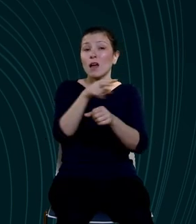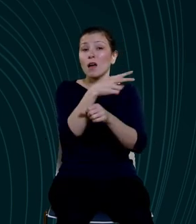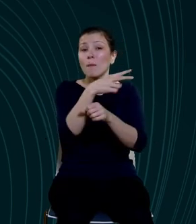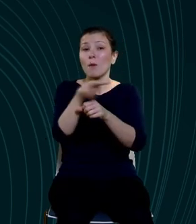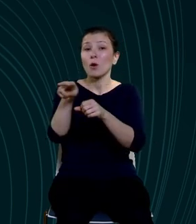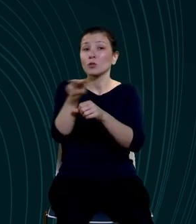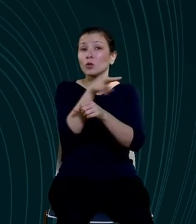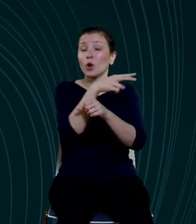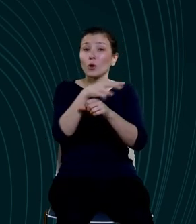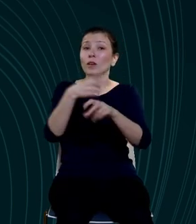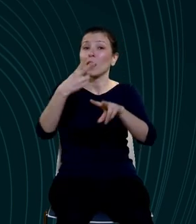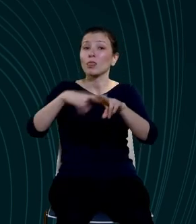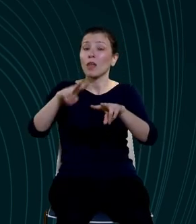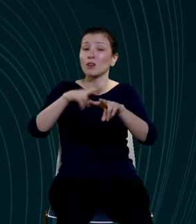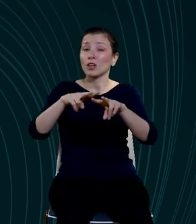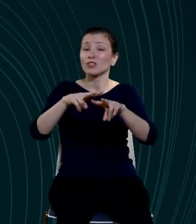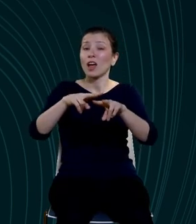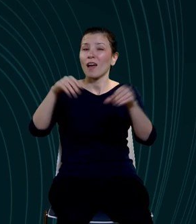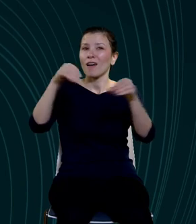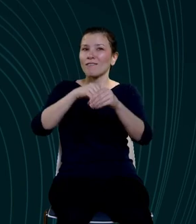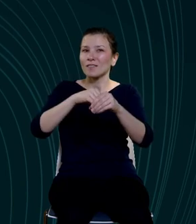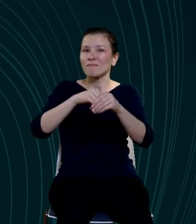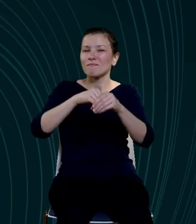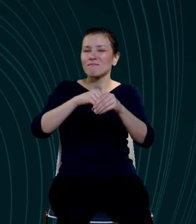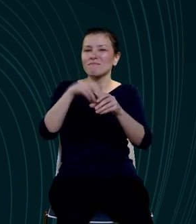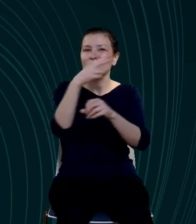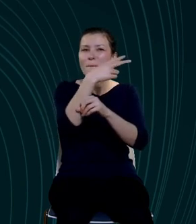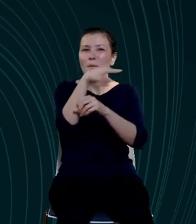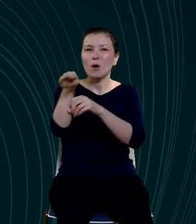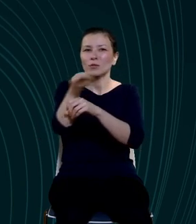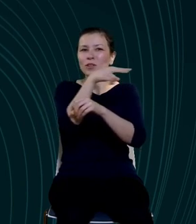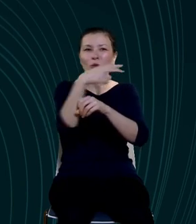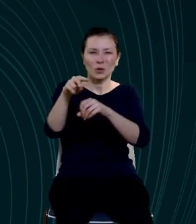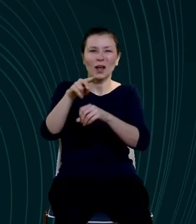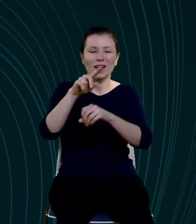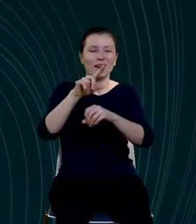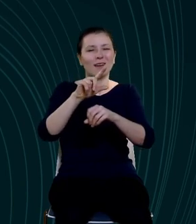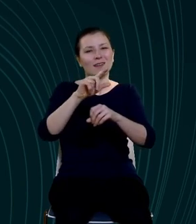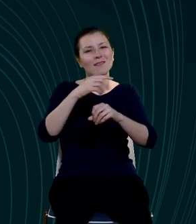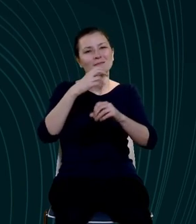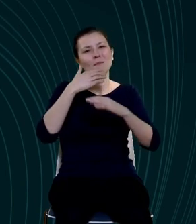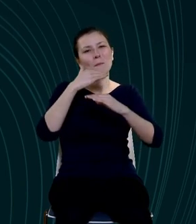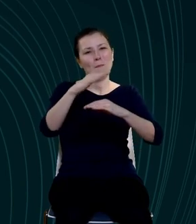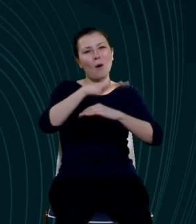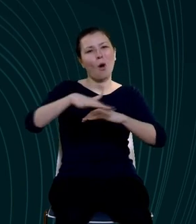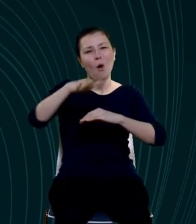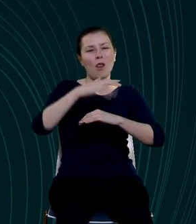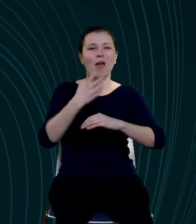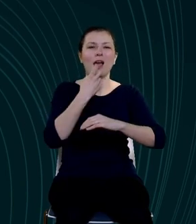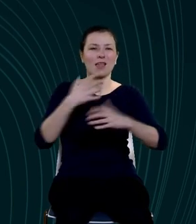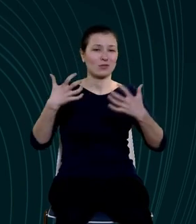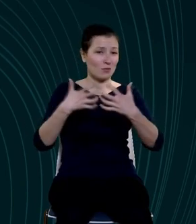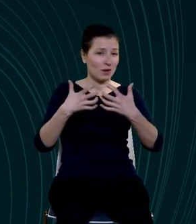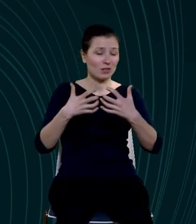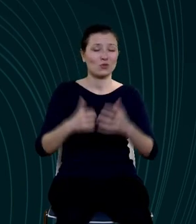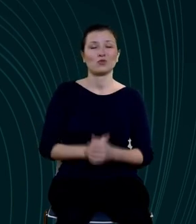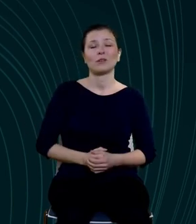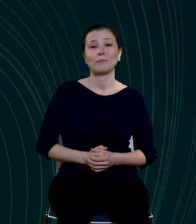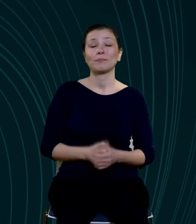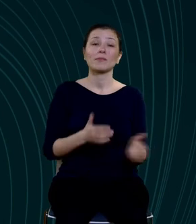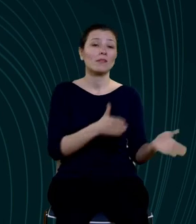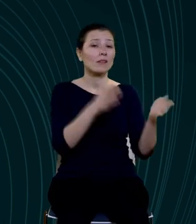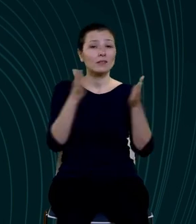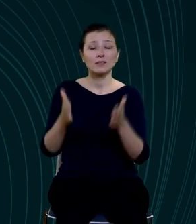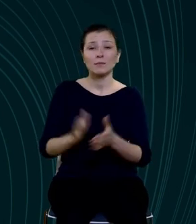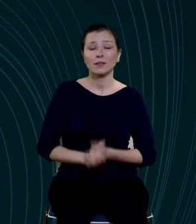takie narzędzie, taki zmysł do monitorowania wartości natężenia pola elektromagnetycznego. No co dalej,